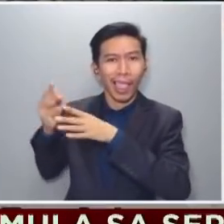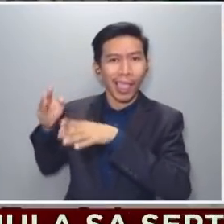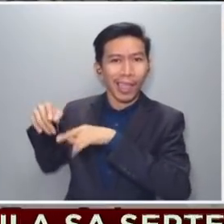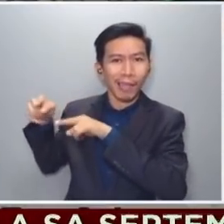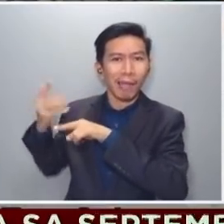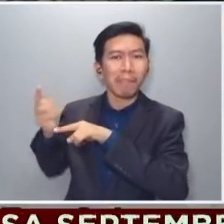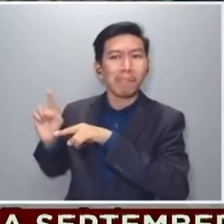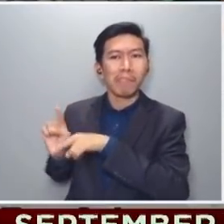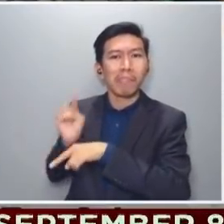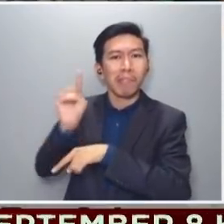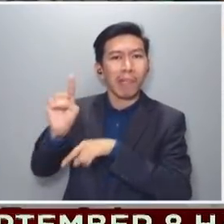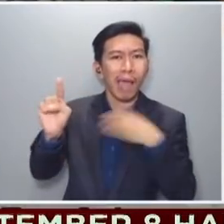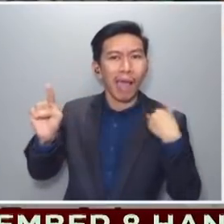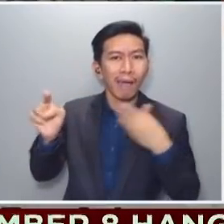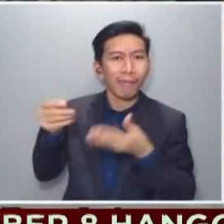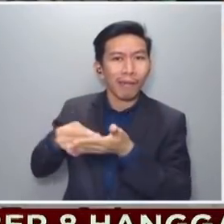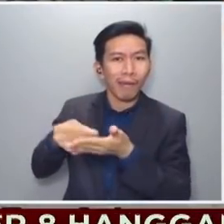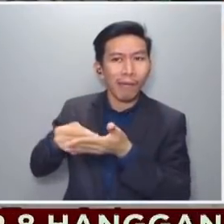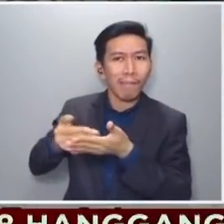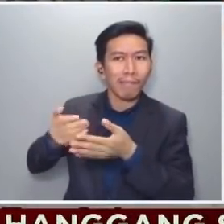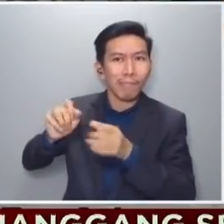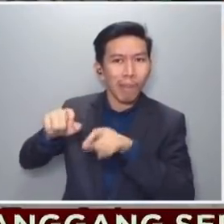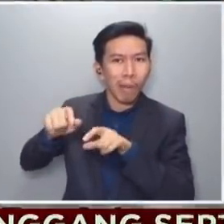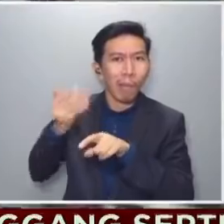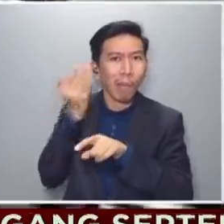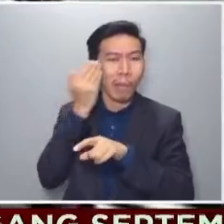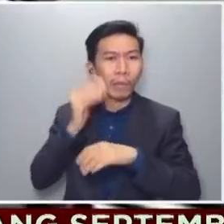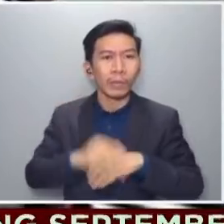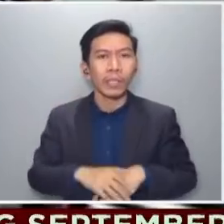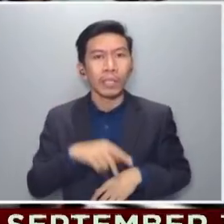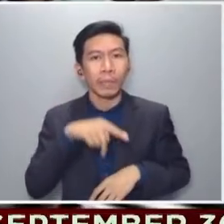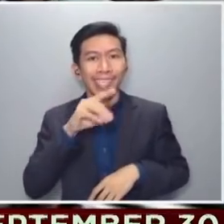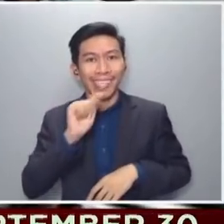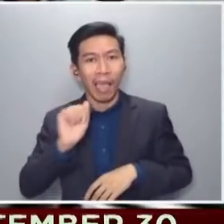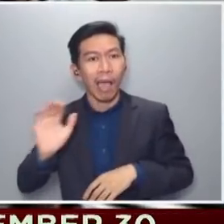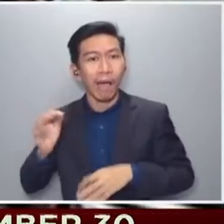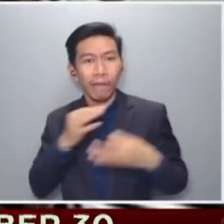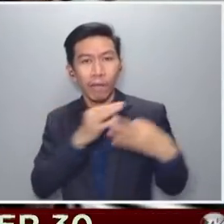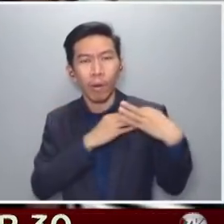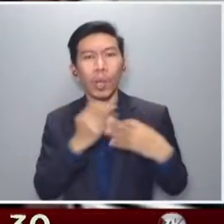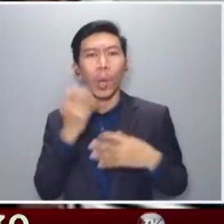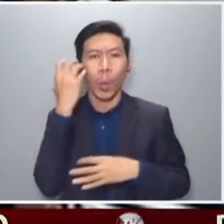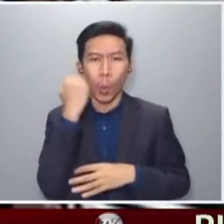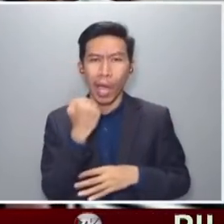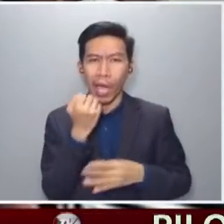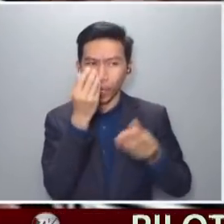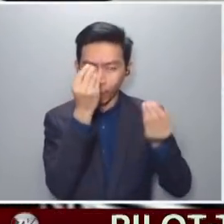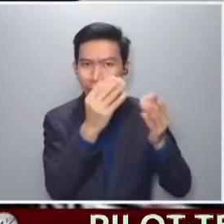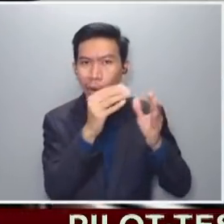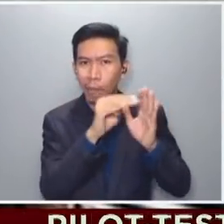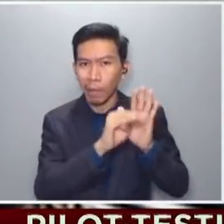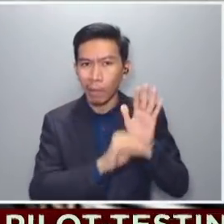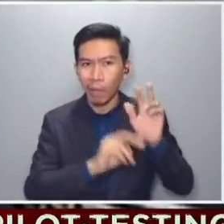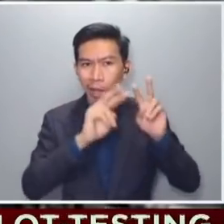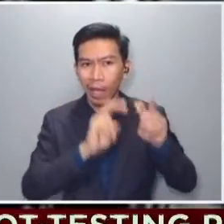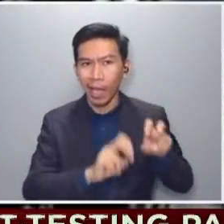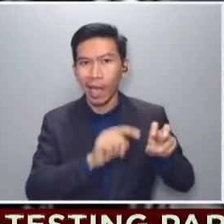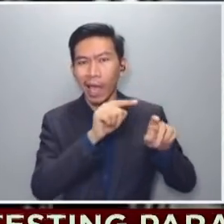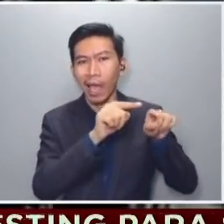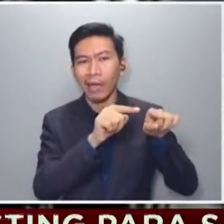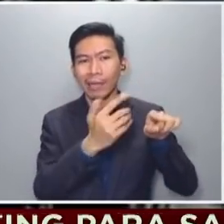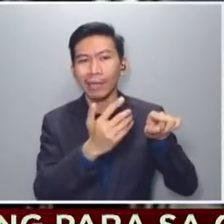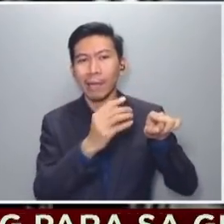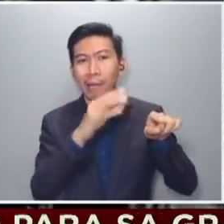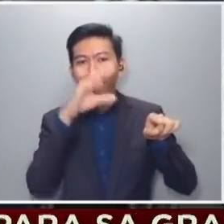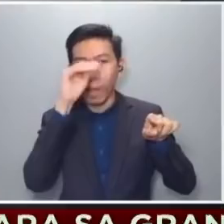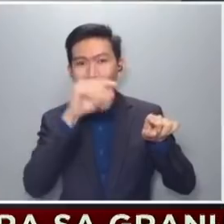Sa hanay naman ng PDEA, nagkulang umano sila sa pagkuha ng impormasyon mula sa kanilang drug asset na si Ontong Matalnas na nagtangka umano